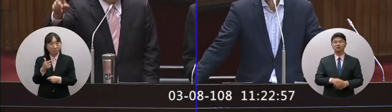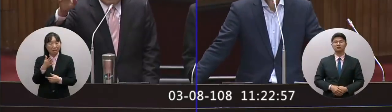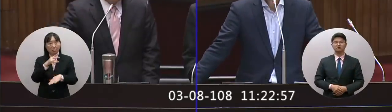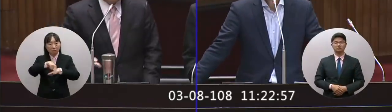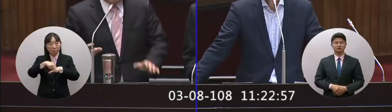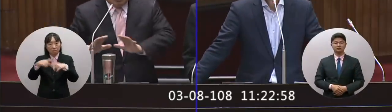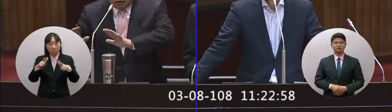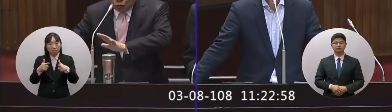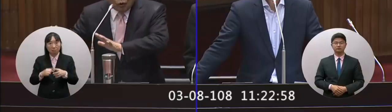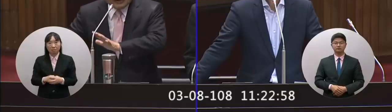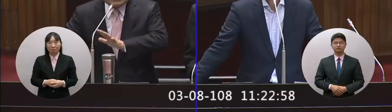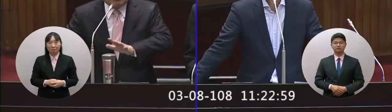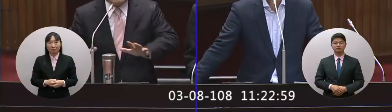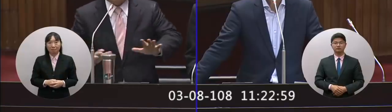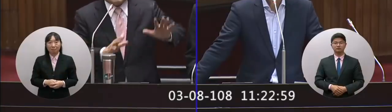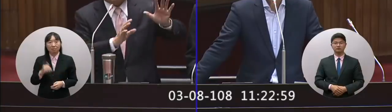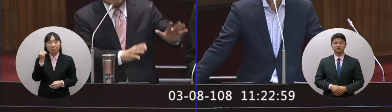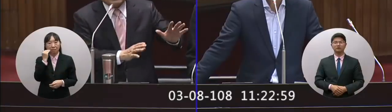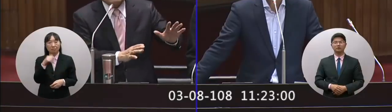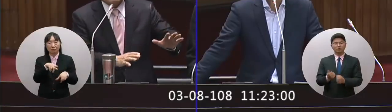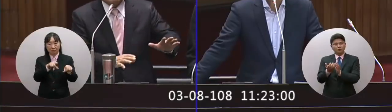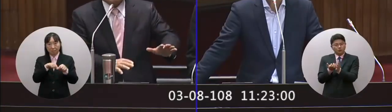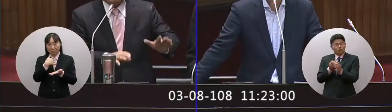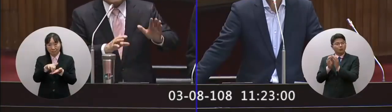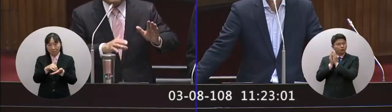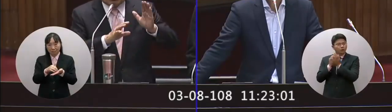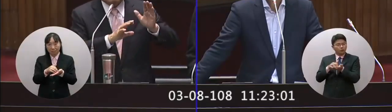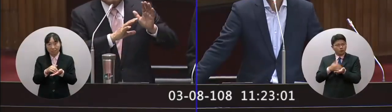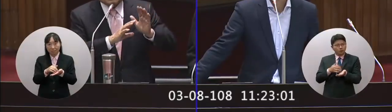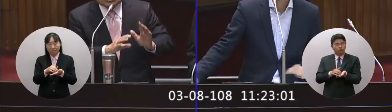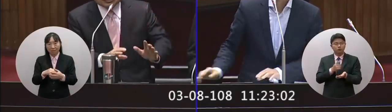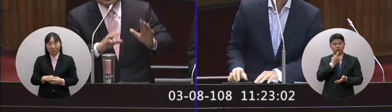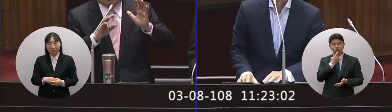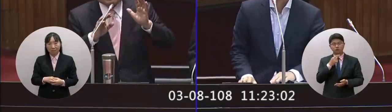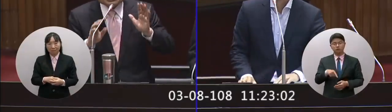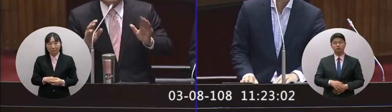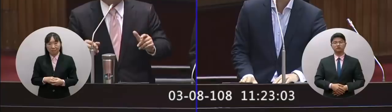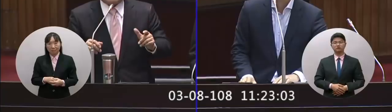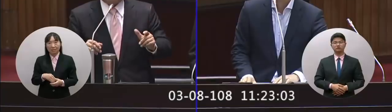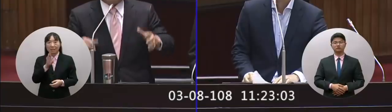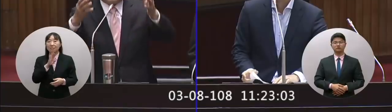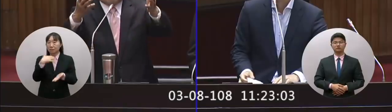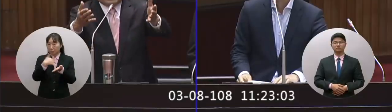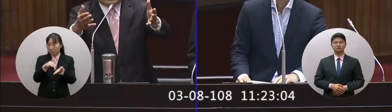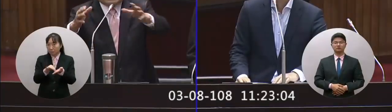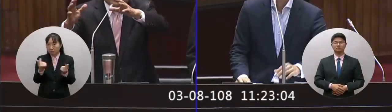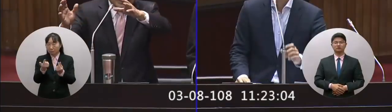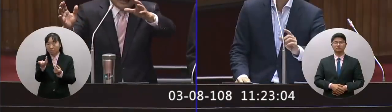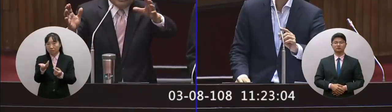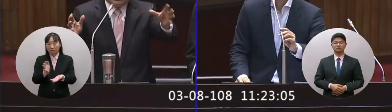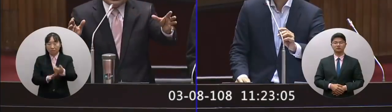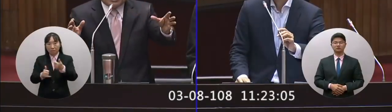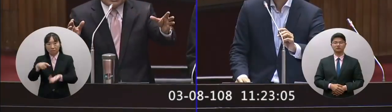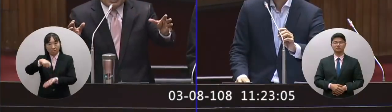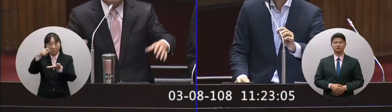划，是说如果一怎么样 预估嘛，计算出来 是一种。是一种计算，就好像委员刚才